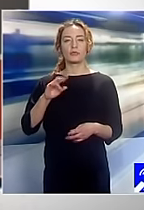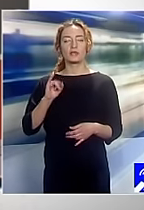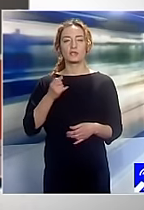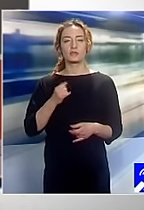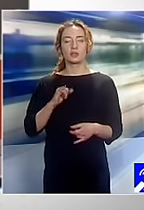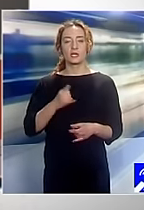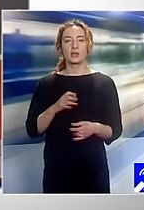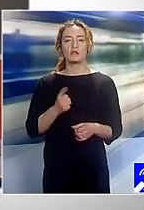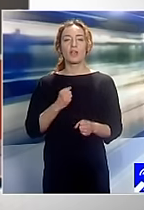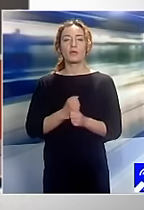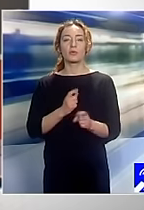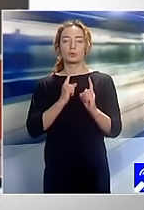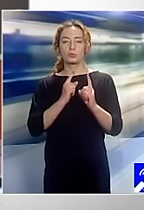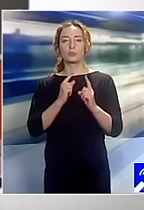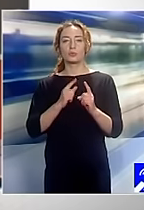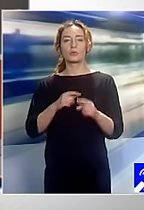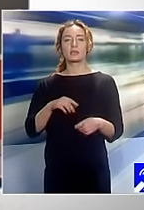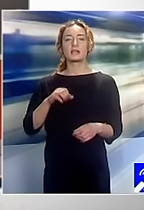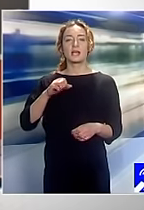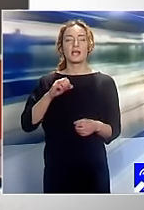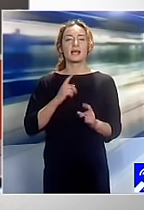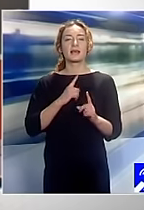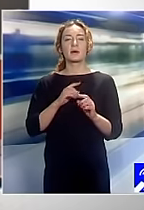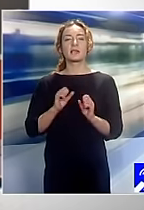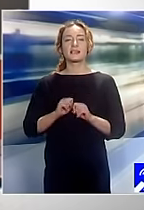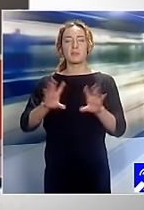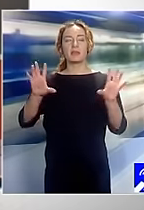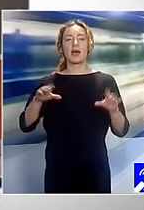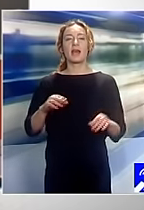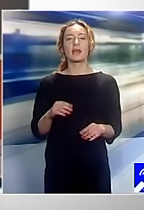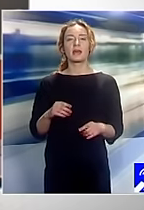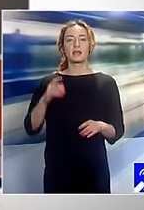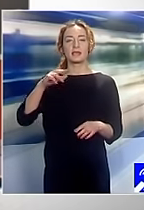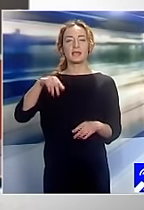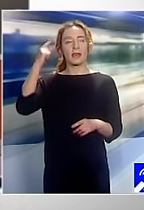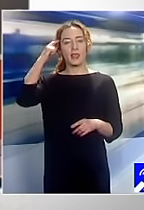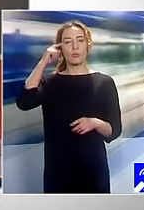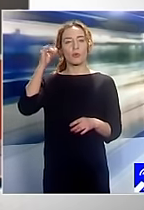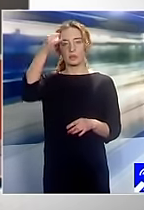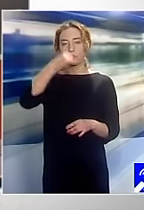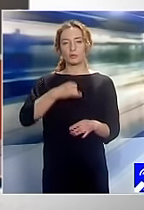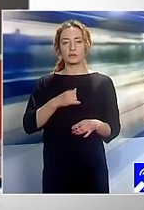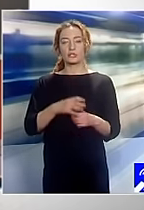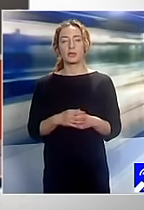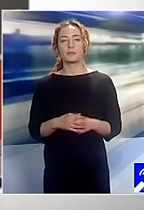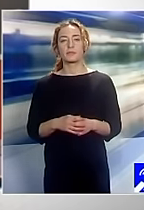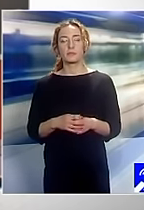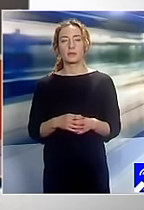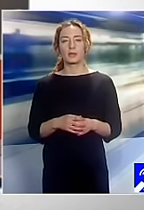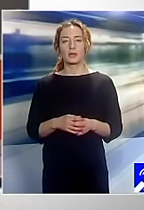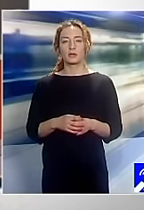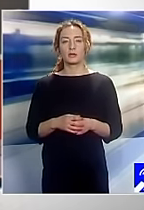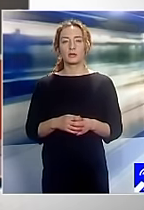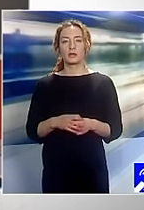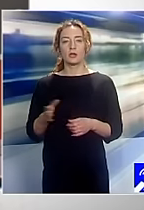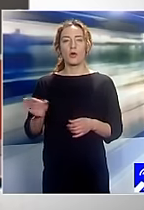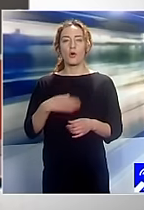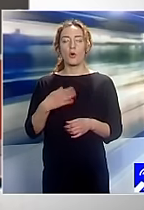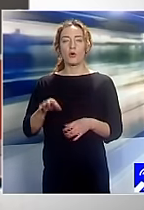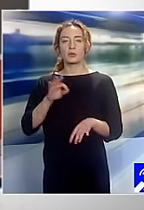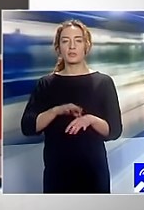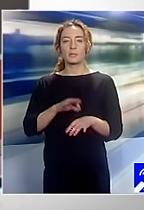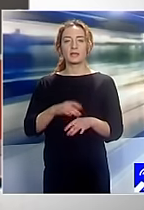un seminar de neurochirurgie. Ce mi s-a părut foarte interesant din ce mi-a spus el este faptul că orice